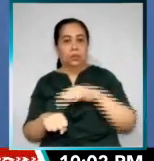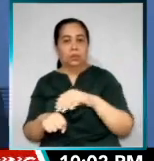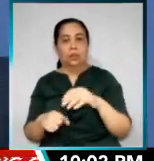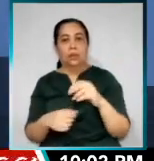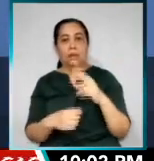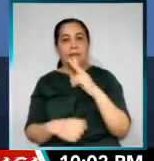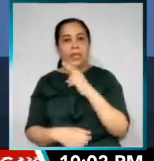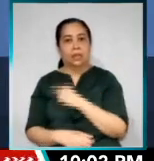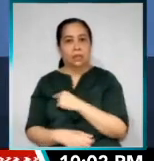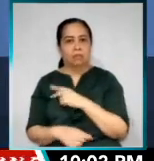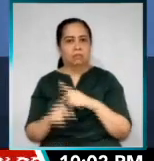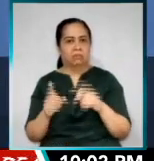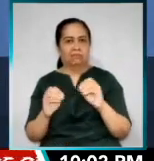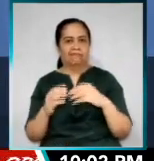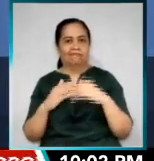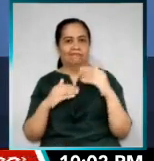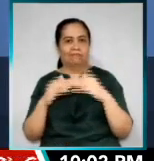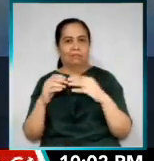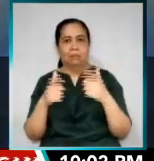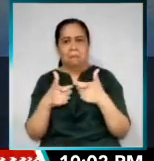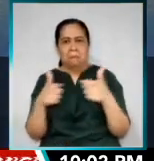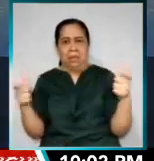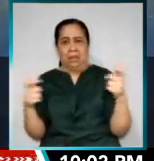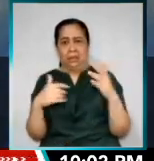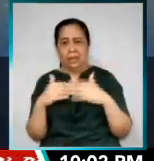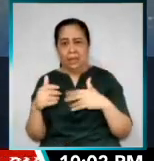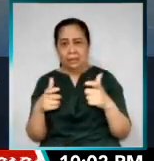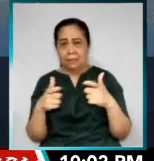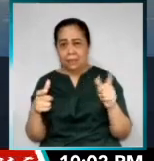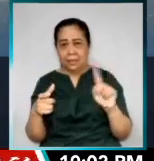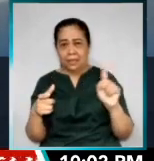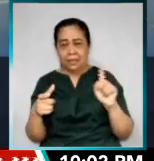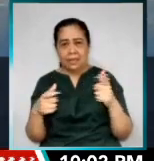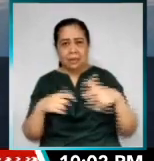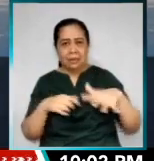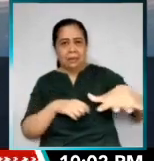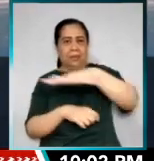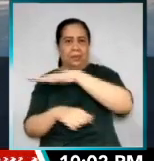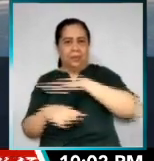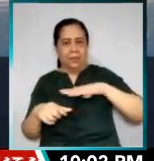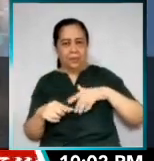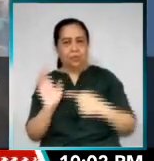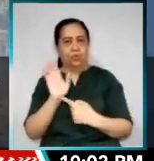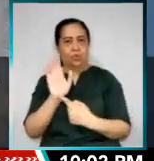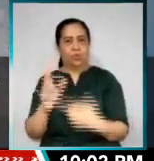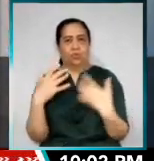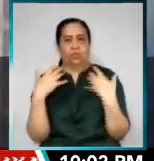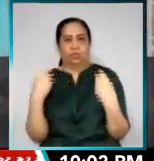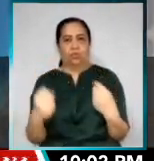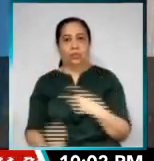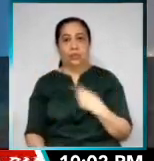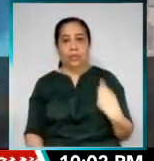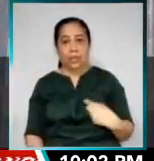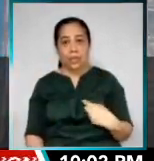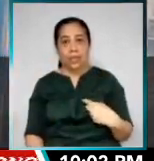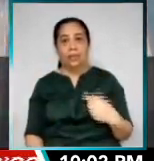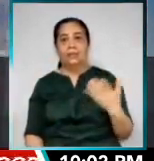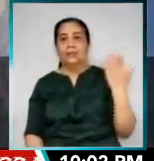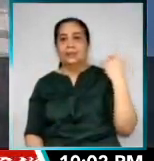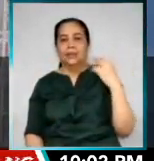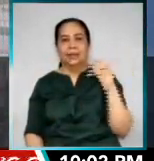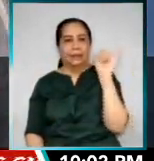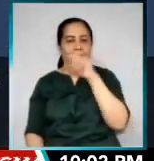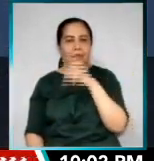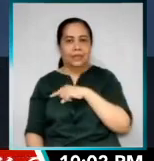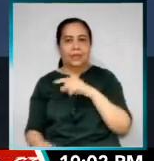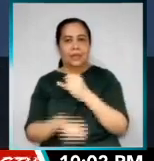nang istrukturang hihigit pa sa laki, lawak at magpapakita ng lakas ng China kesa artificial island sa